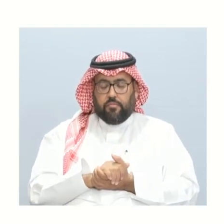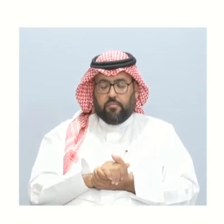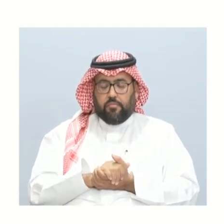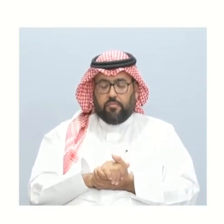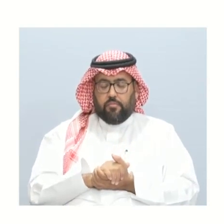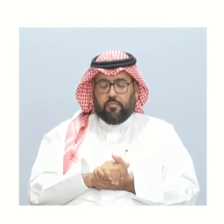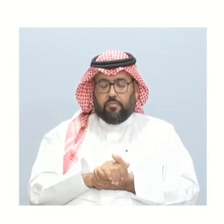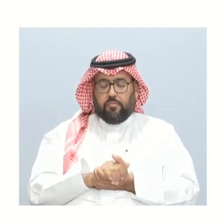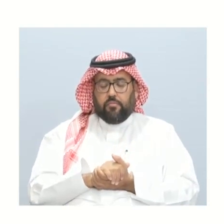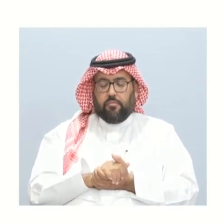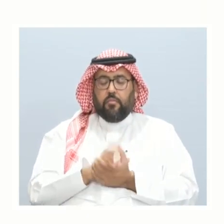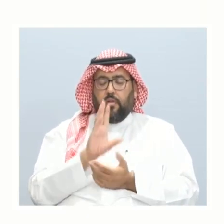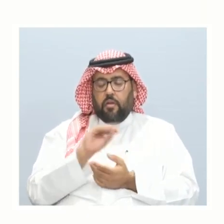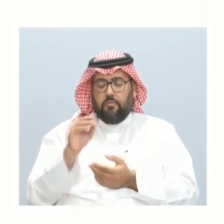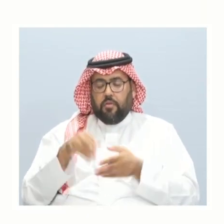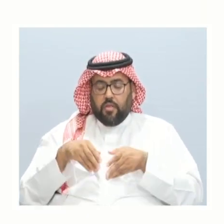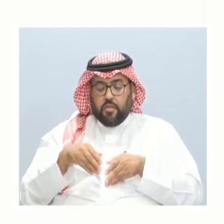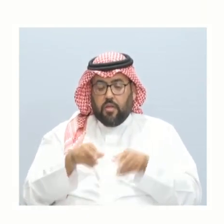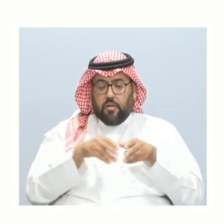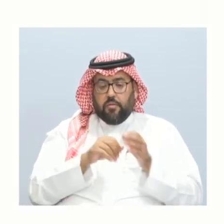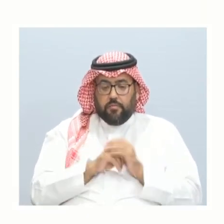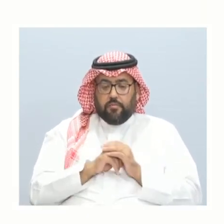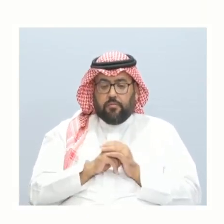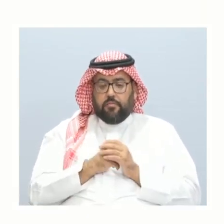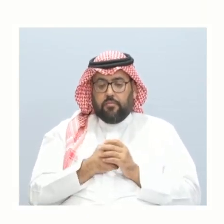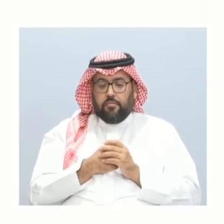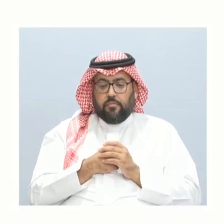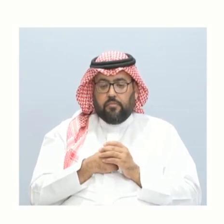ايضا بنفس الطريقه بارك الله فيكم